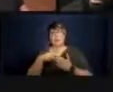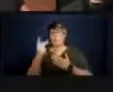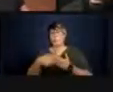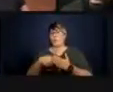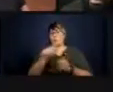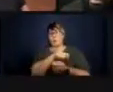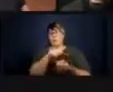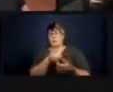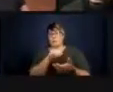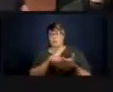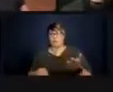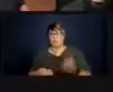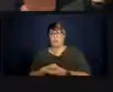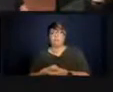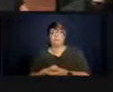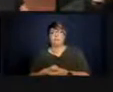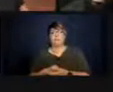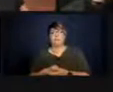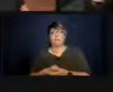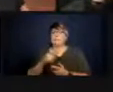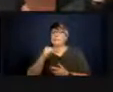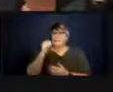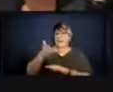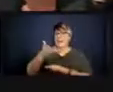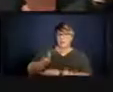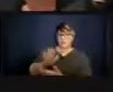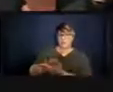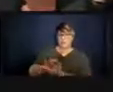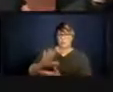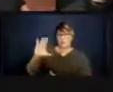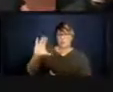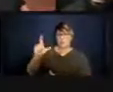swala hili la usawa linahusu nini?